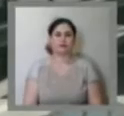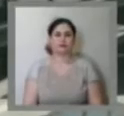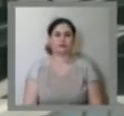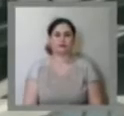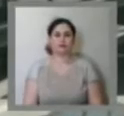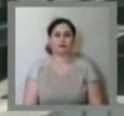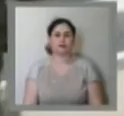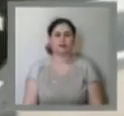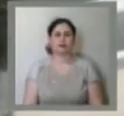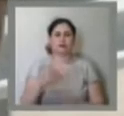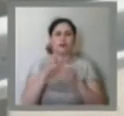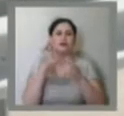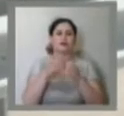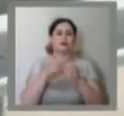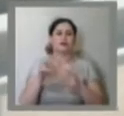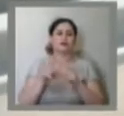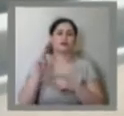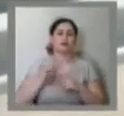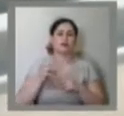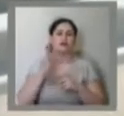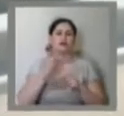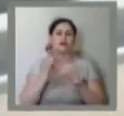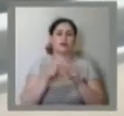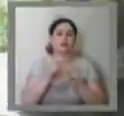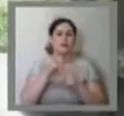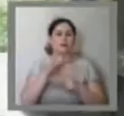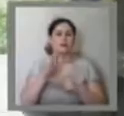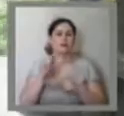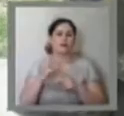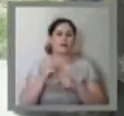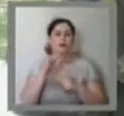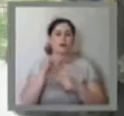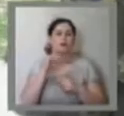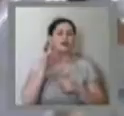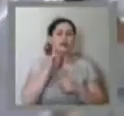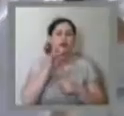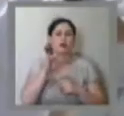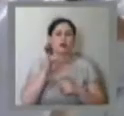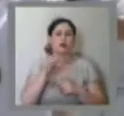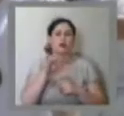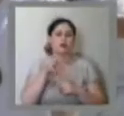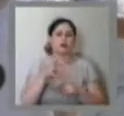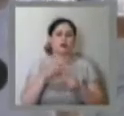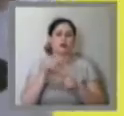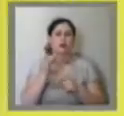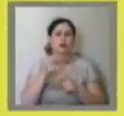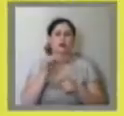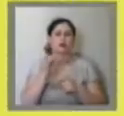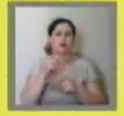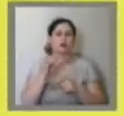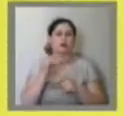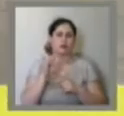На Херсонщині запрацювали три контрольно-пропускні пункти на адмінмежі з тимчасово окупованим Кримом – Чаплинка, Каланчак та Чонгар.